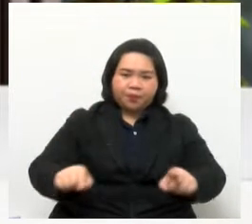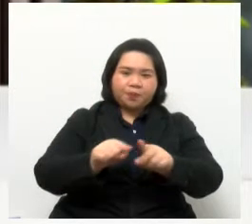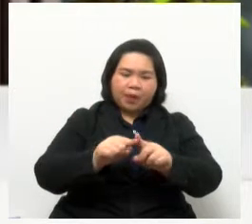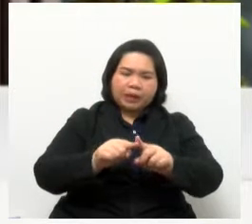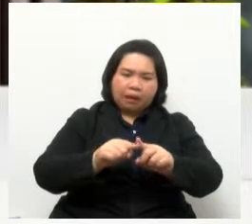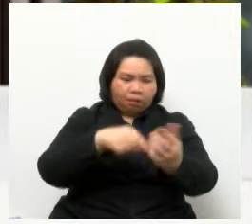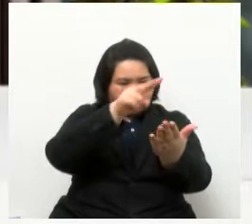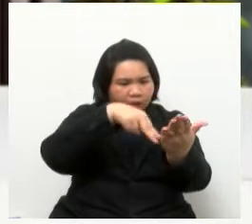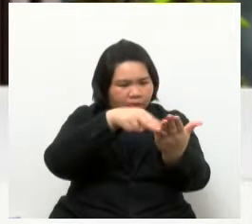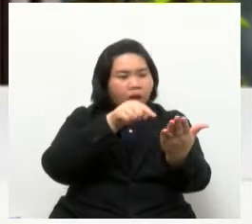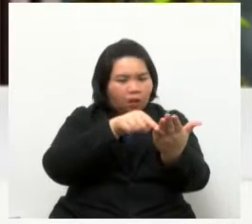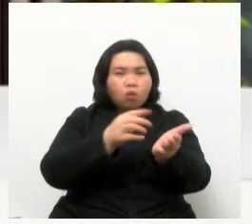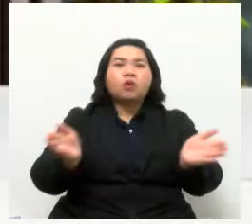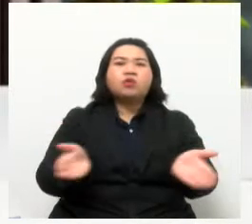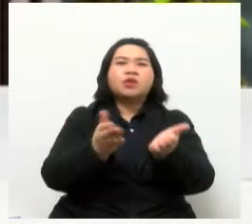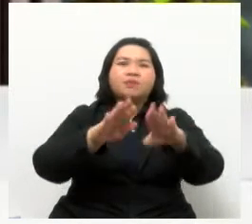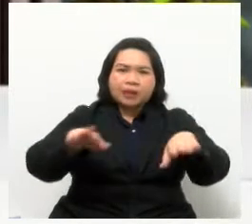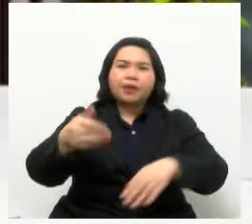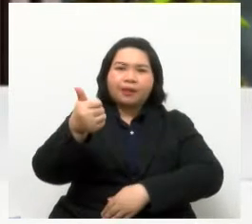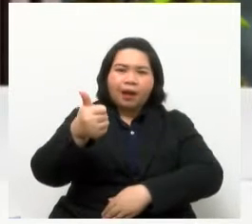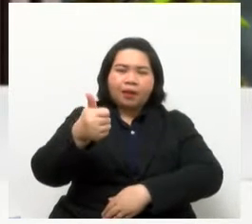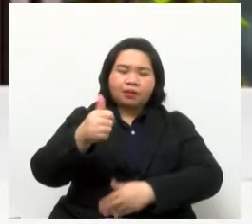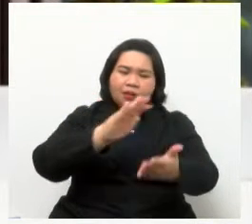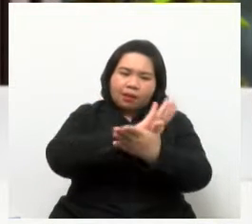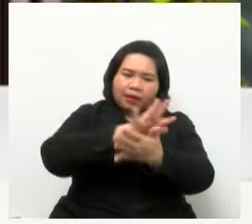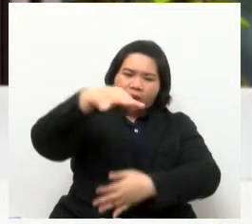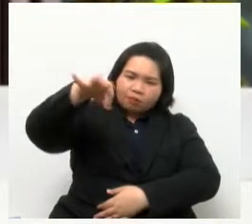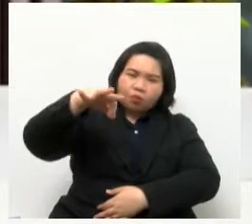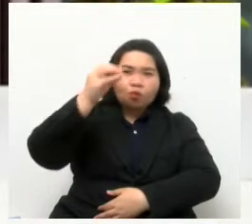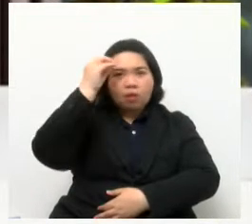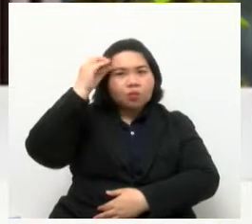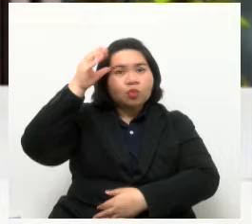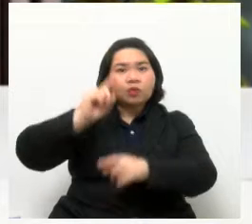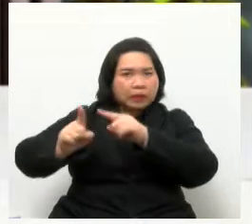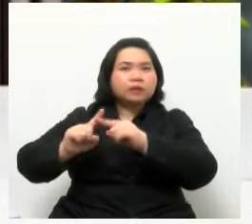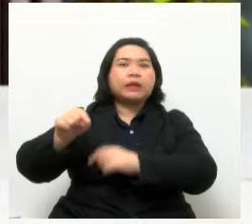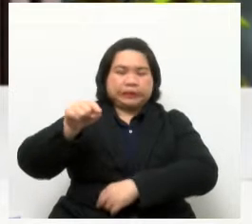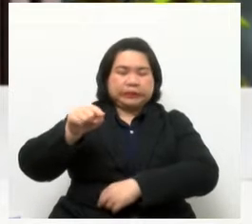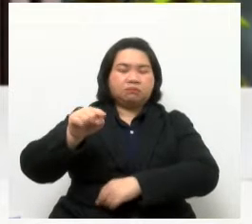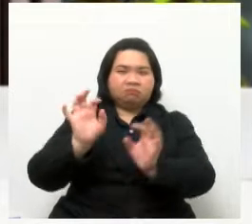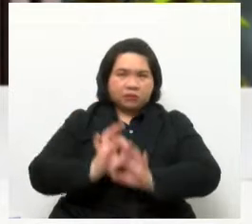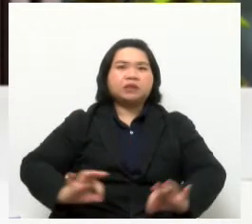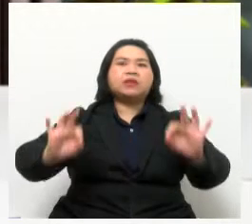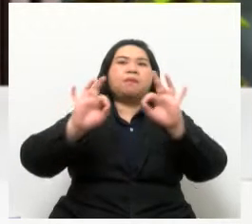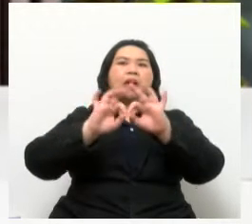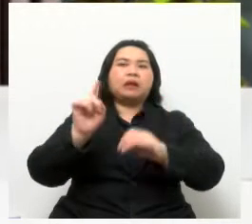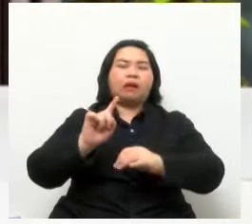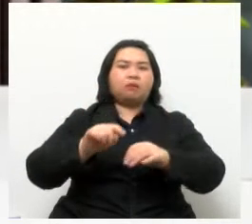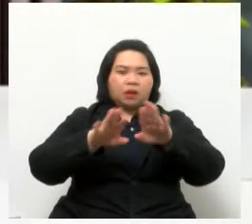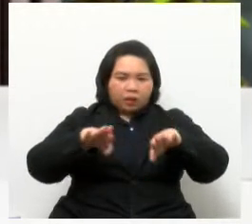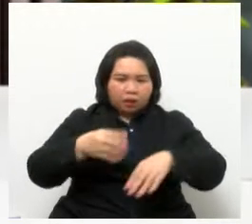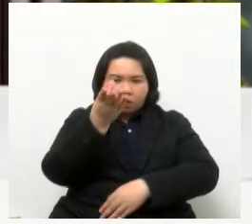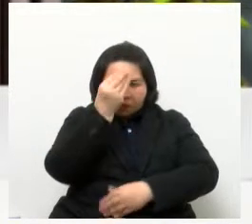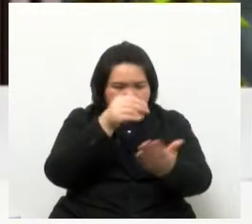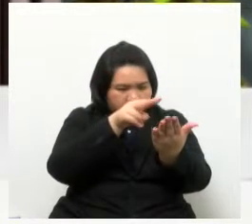การอ่านให้กับนักเรียนใบงานใบความรู้ตรงจุดนี้นะคะถือว่าเป็นสิ่งที่เริ่มต้นของการอ่าน